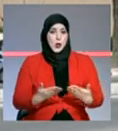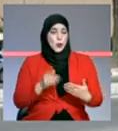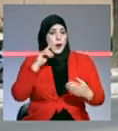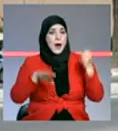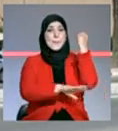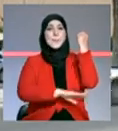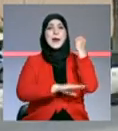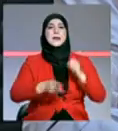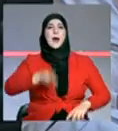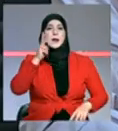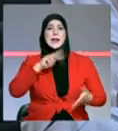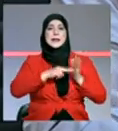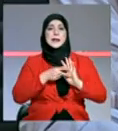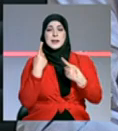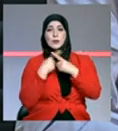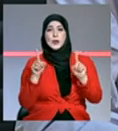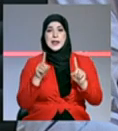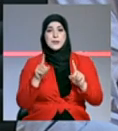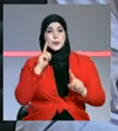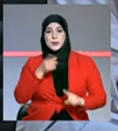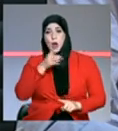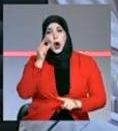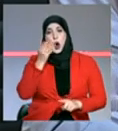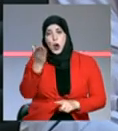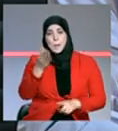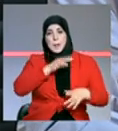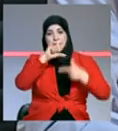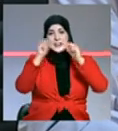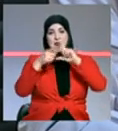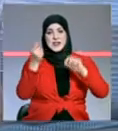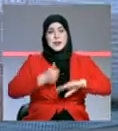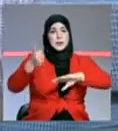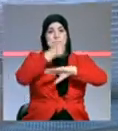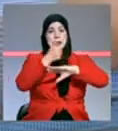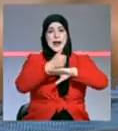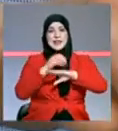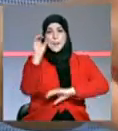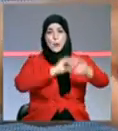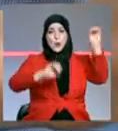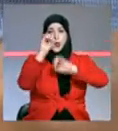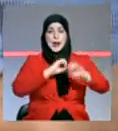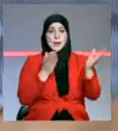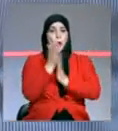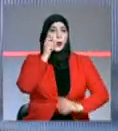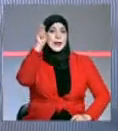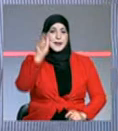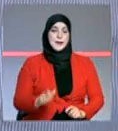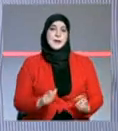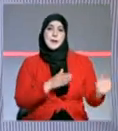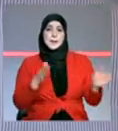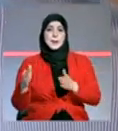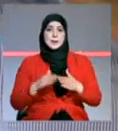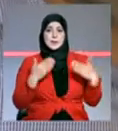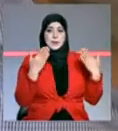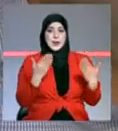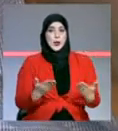عبر طرق أخرى وآليات مختلفة، يقول رامي الصالحي رئيس مكتب الشبكة الأورومتوسطية لحقوق الإنسان. اليوم